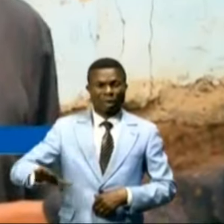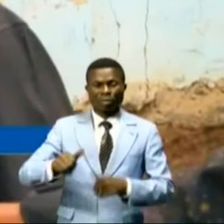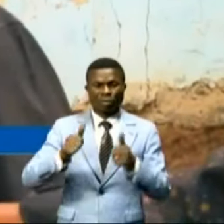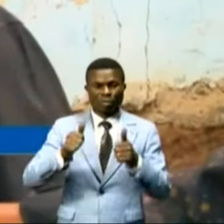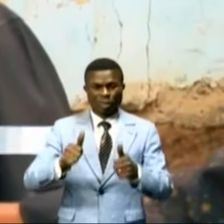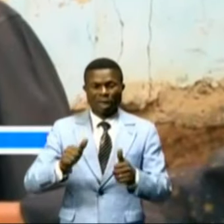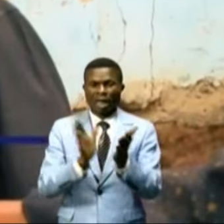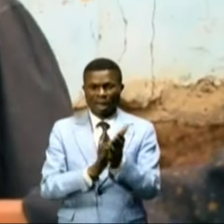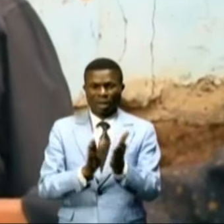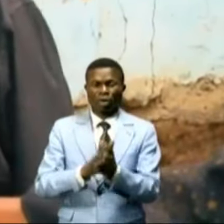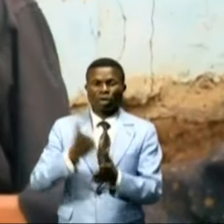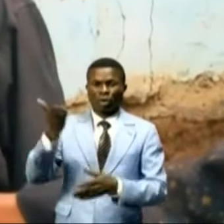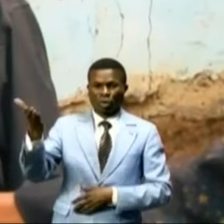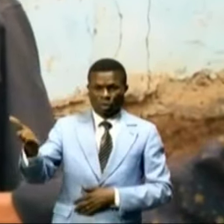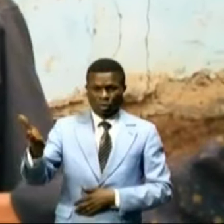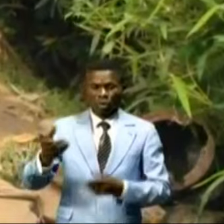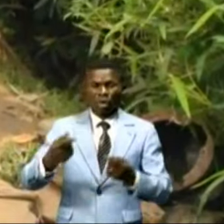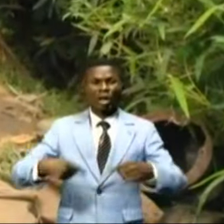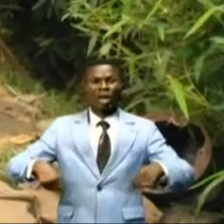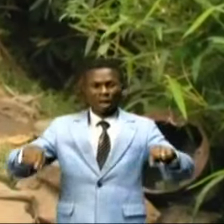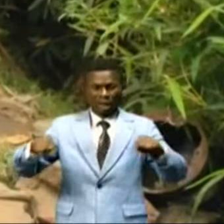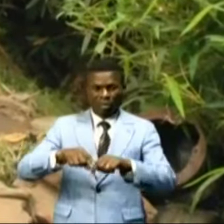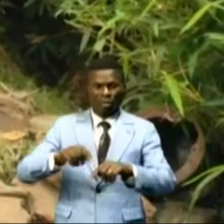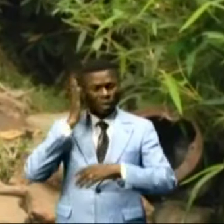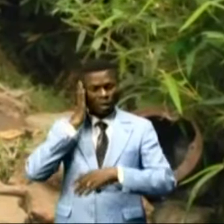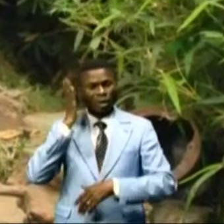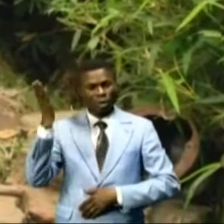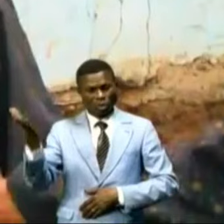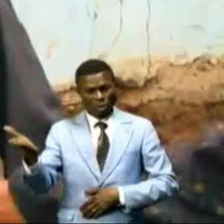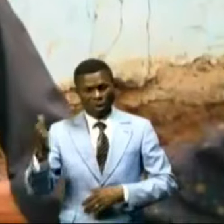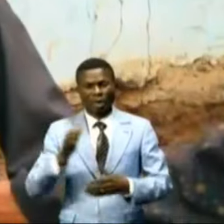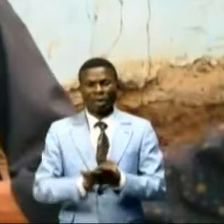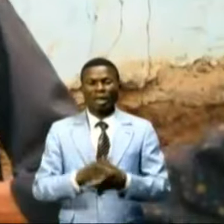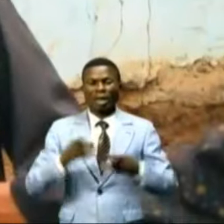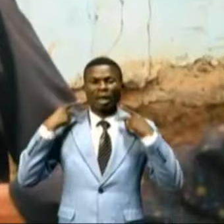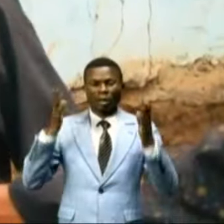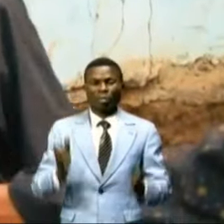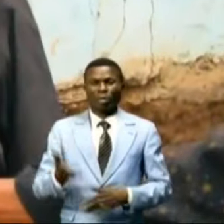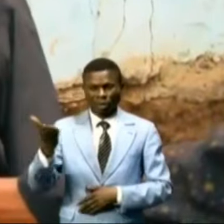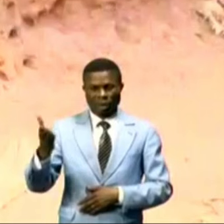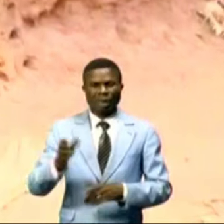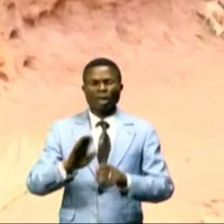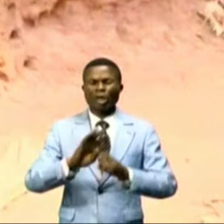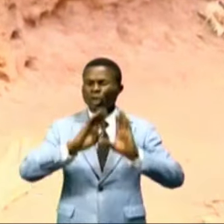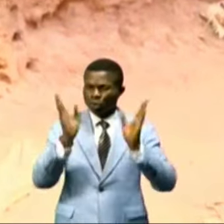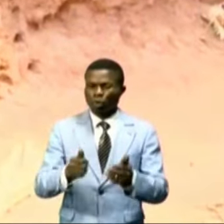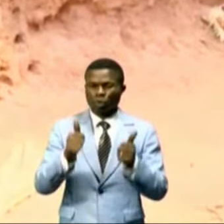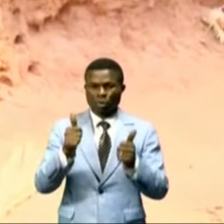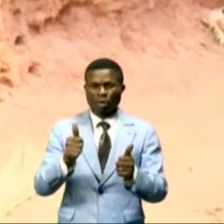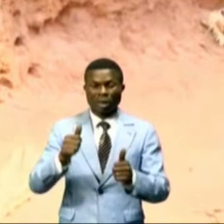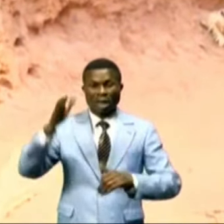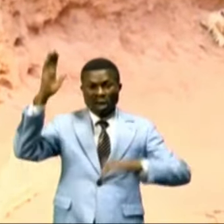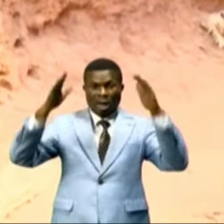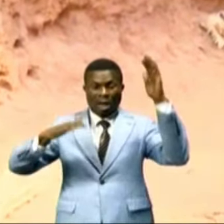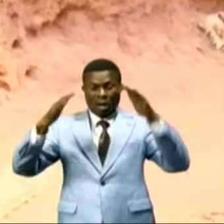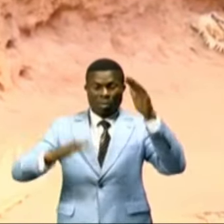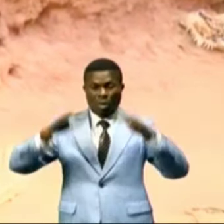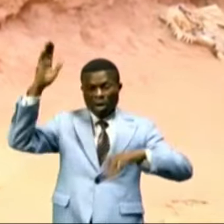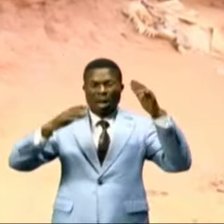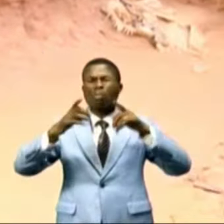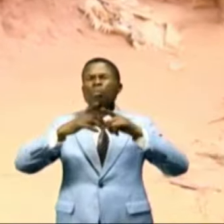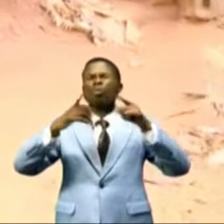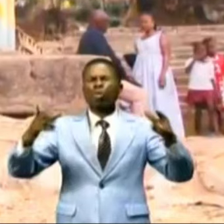école, parcelle, et si tu as un pasteur, nous très bien. Mais nous avons